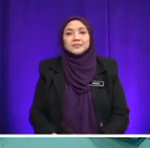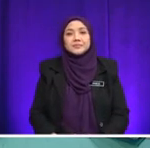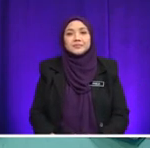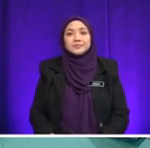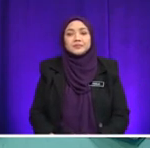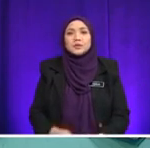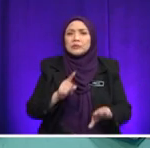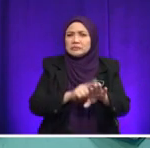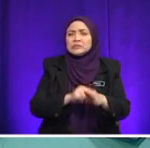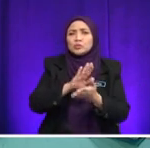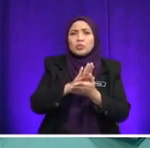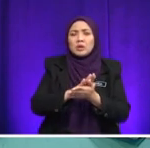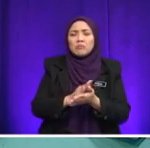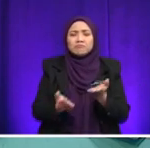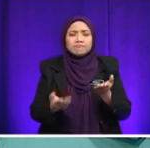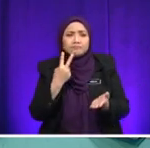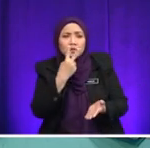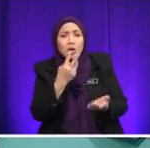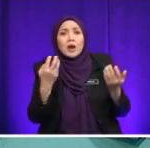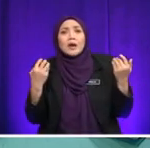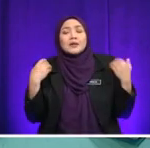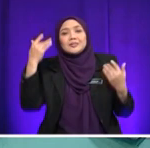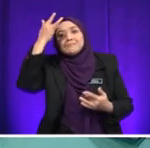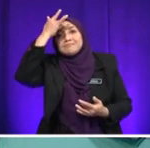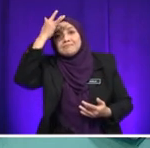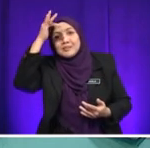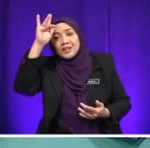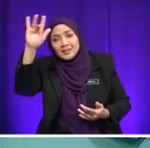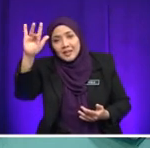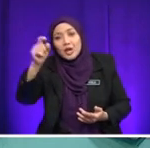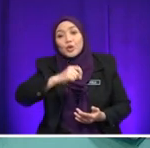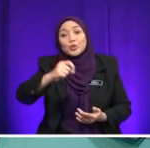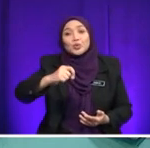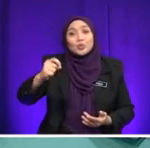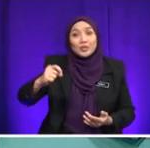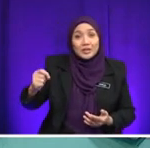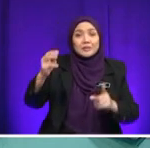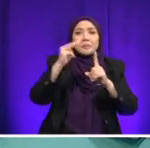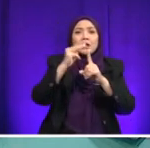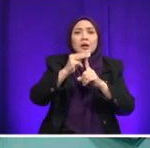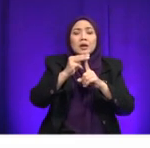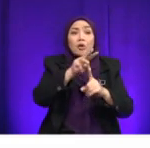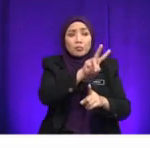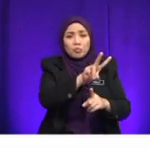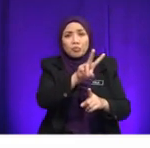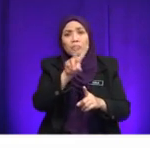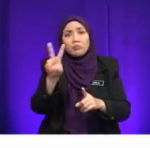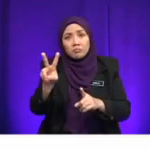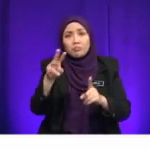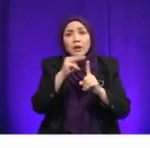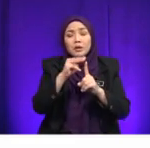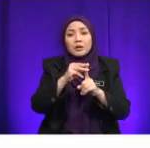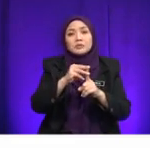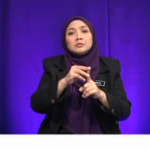Ada yang panda-pandai dia nampak Duh Makkah di pantai-pandai tulis satu dan dua Oke Jadi sebenarnya apa Fizi dan